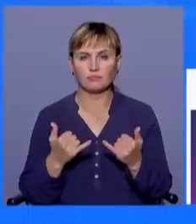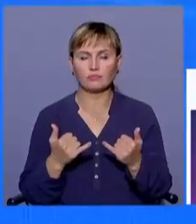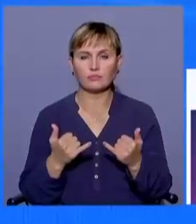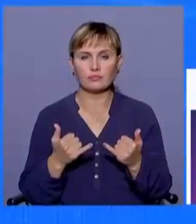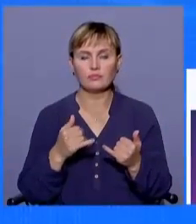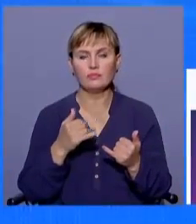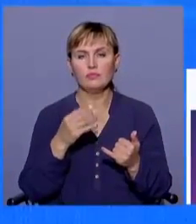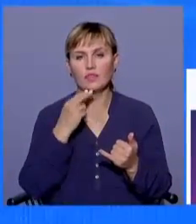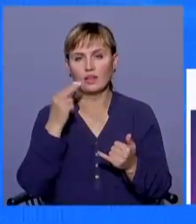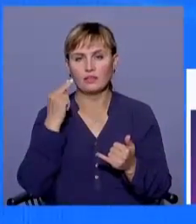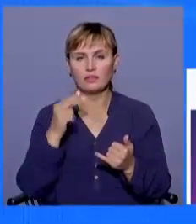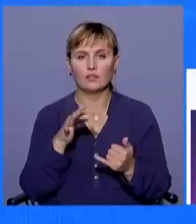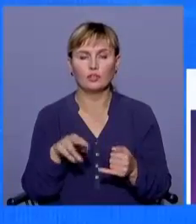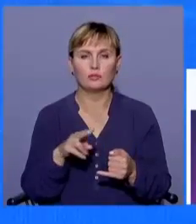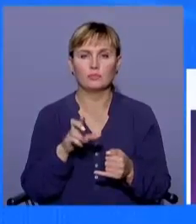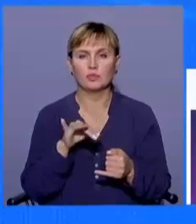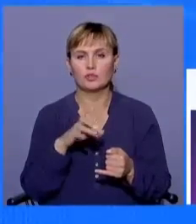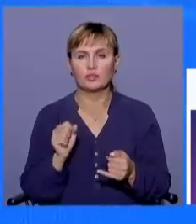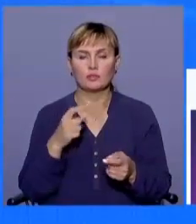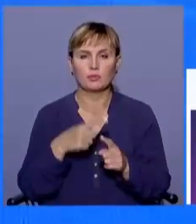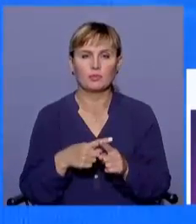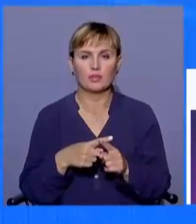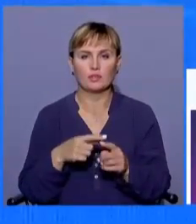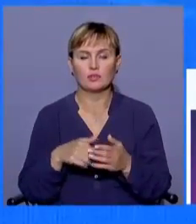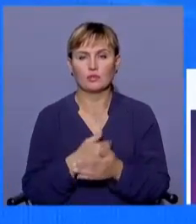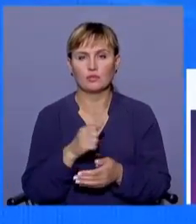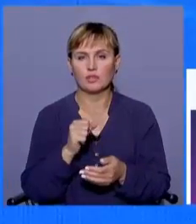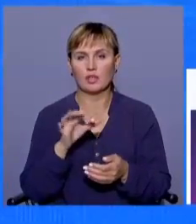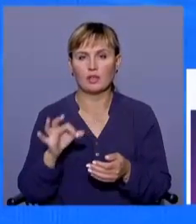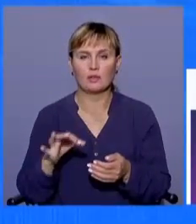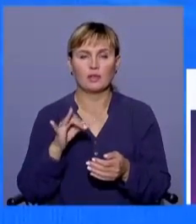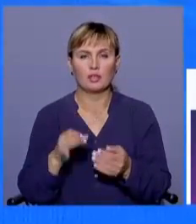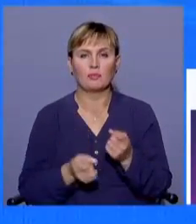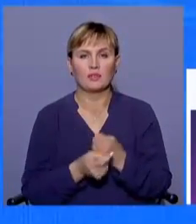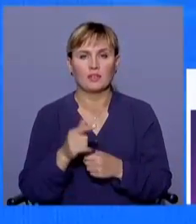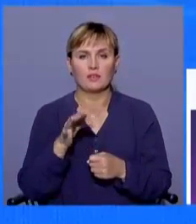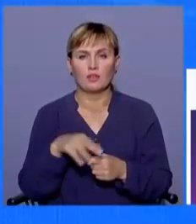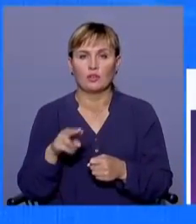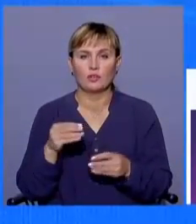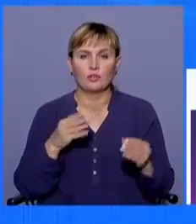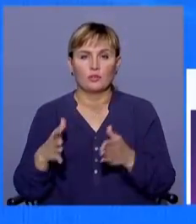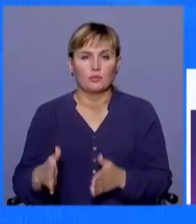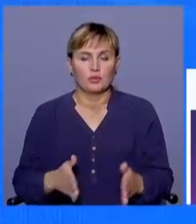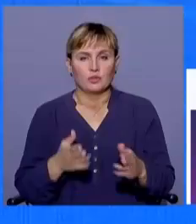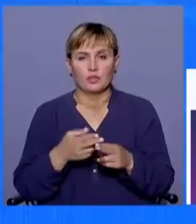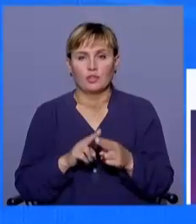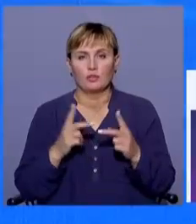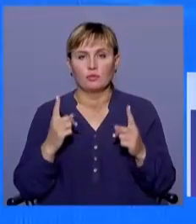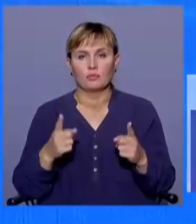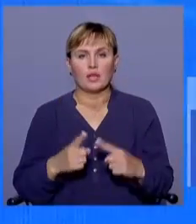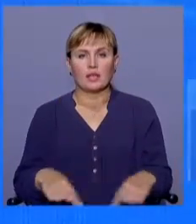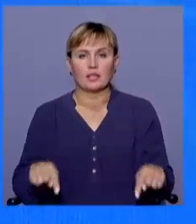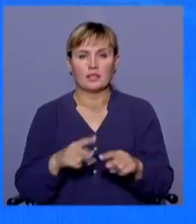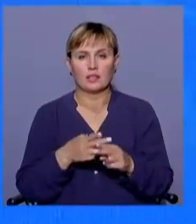Шанхайской фондовой бирже также прибавились новые акционеры. У нас среди акционеров появился фонд «Шелкового пути». Это крупнейшая